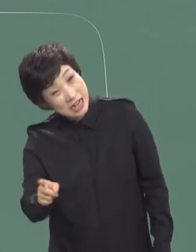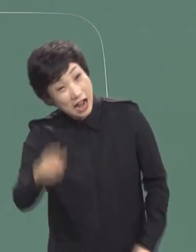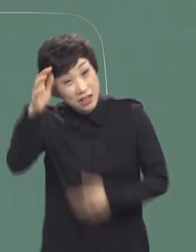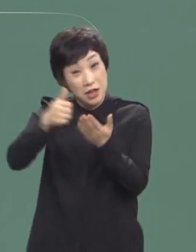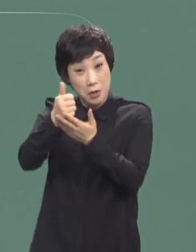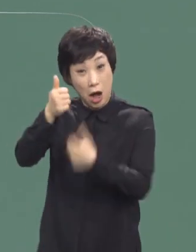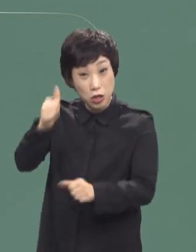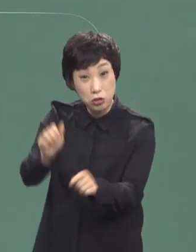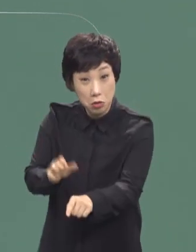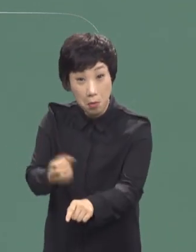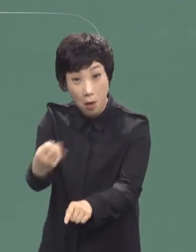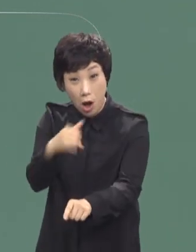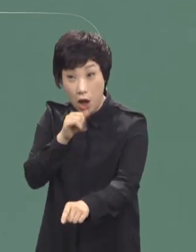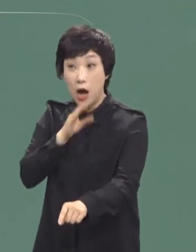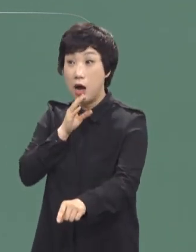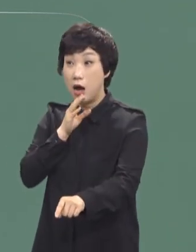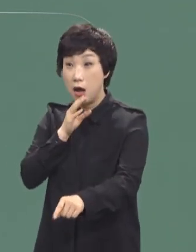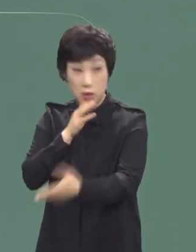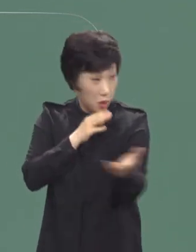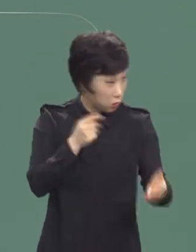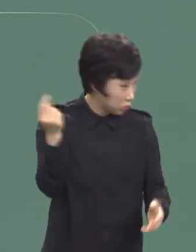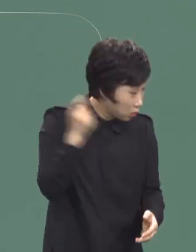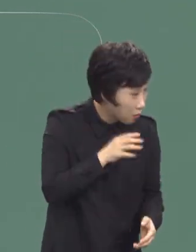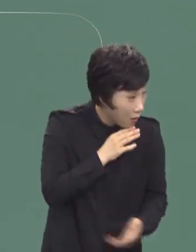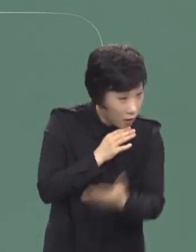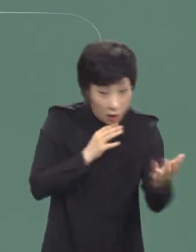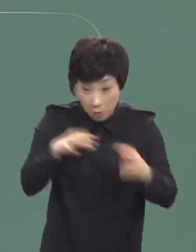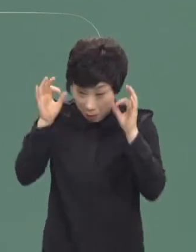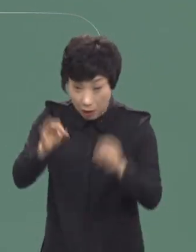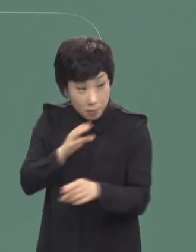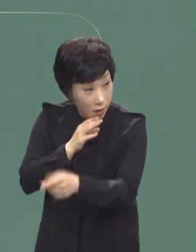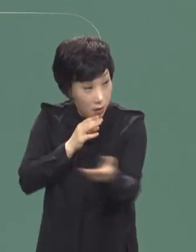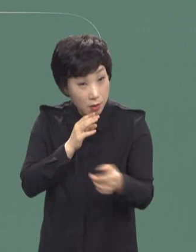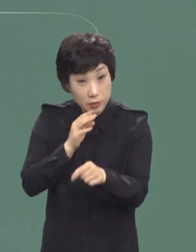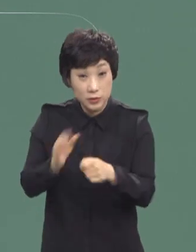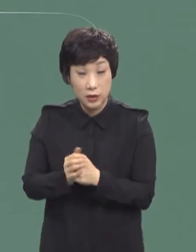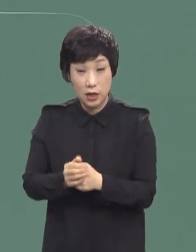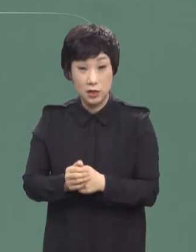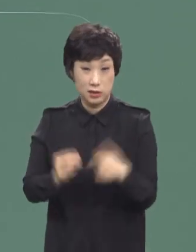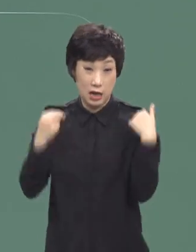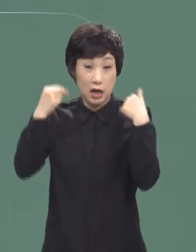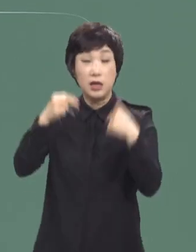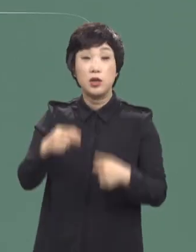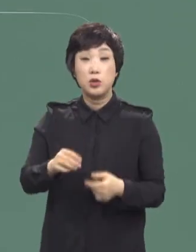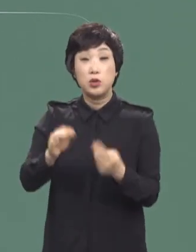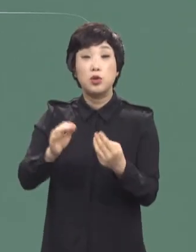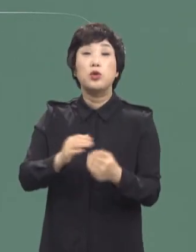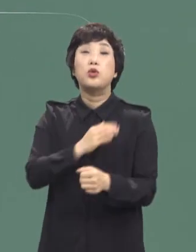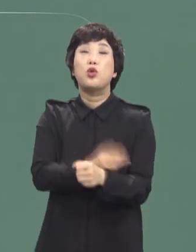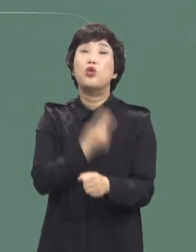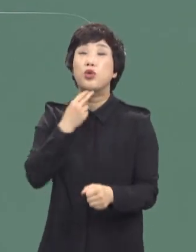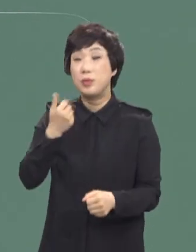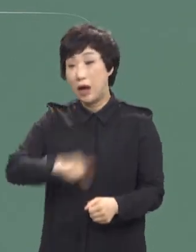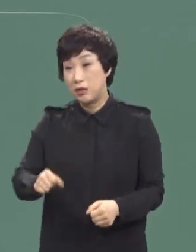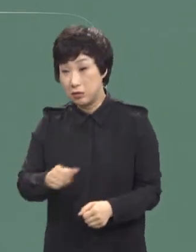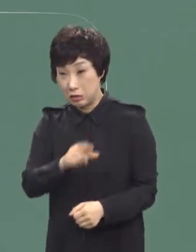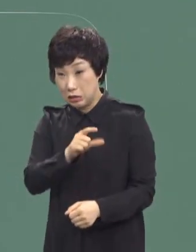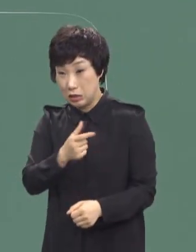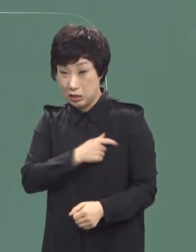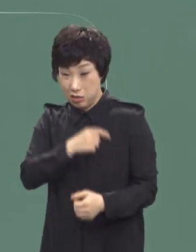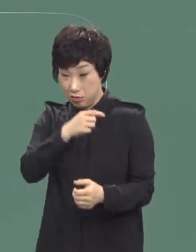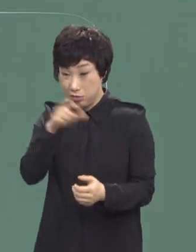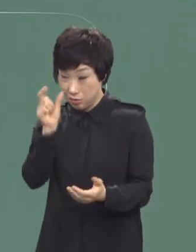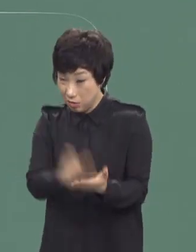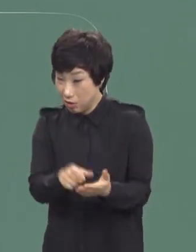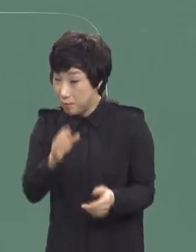하나님의 아들 하나님이라니 그리스도라니 이건 나사렛에서 요셉의 아들이 분명히 호족에도 분명히 있는데 아 요놈이